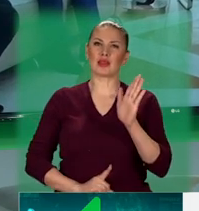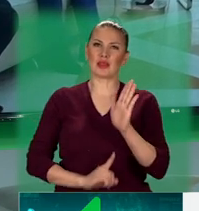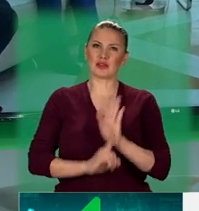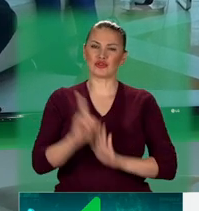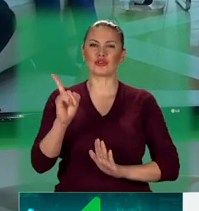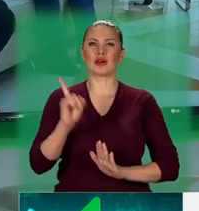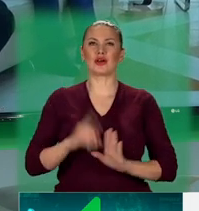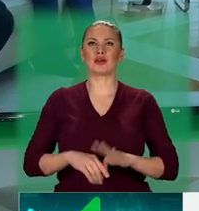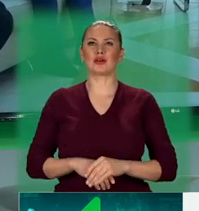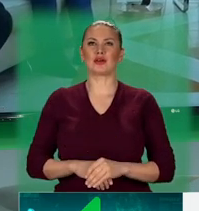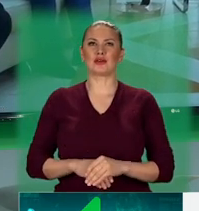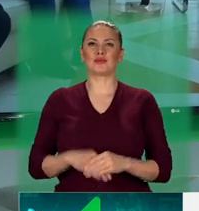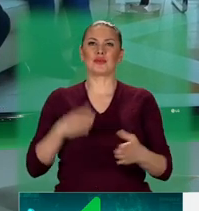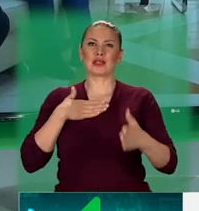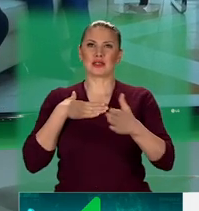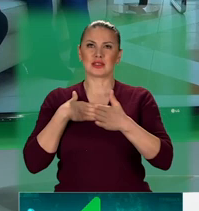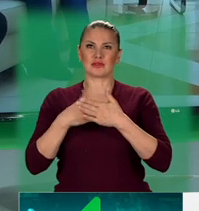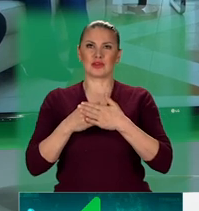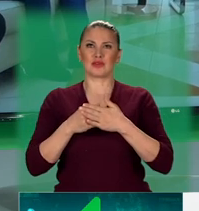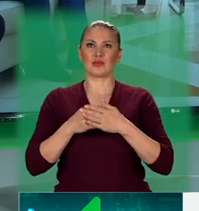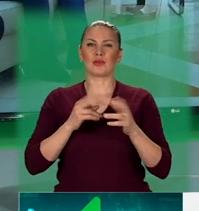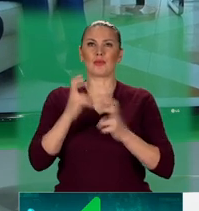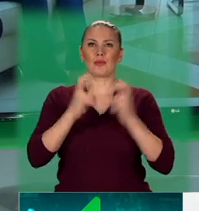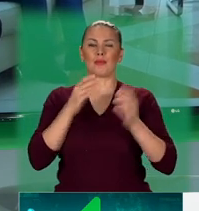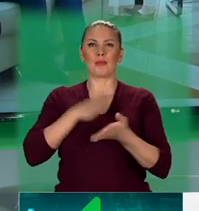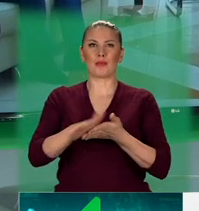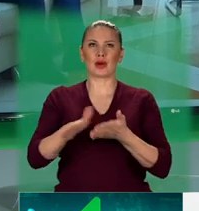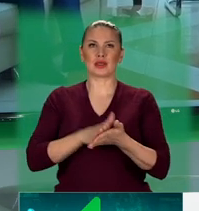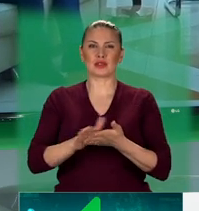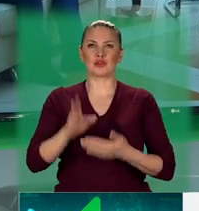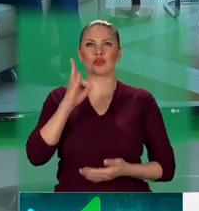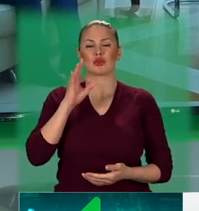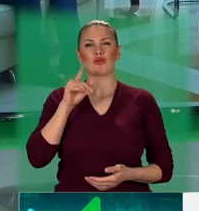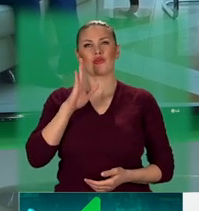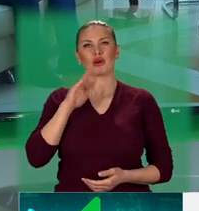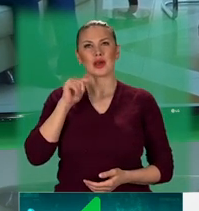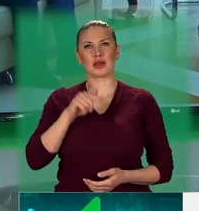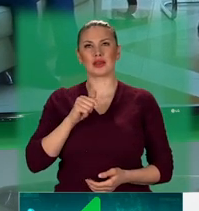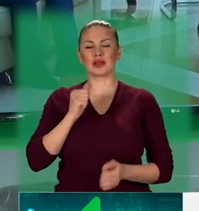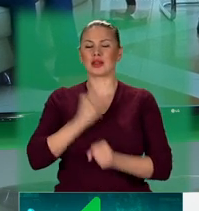переживают, мягко говоря, не самые лучшие времена. В этот нерабочий месяц бизнес понесет колоссальные убытки.